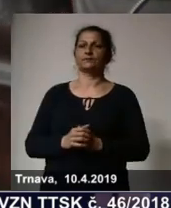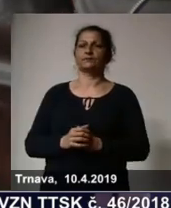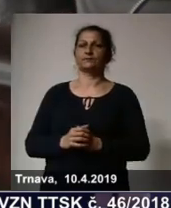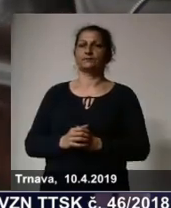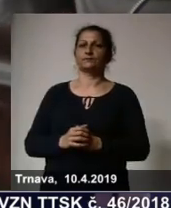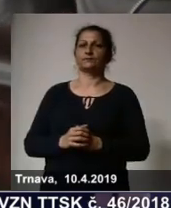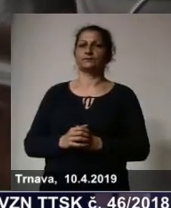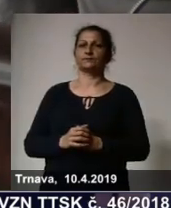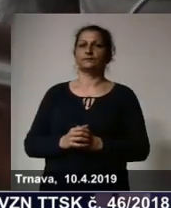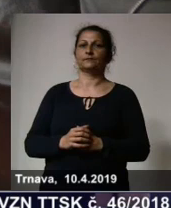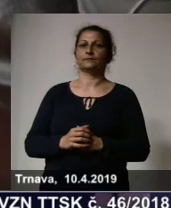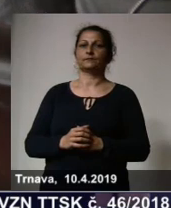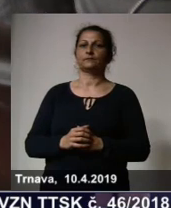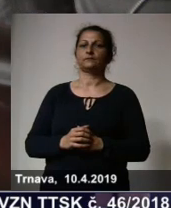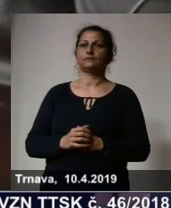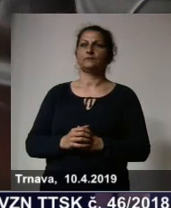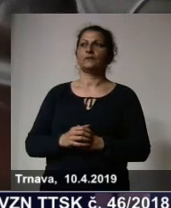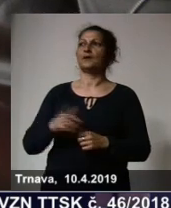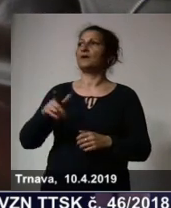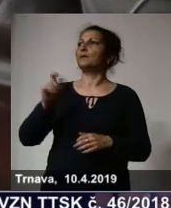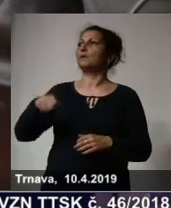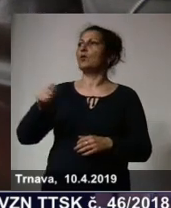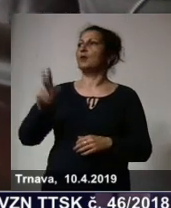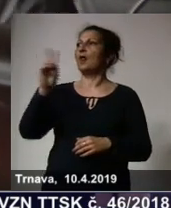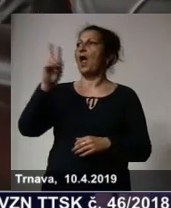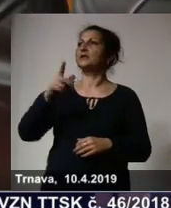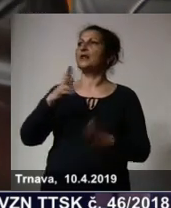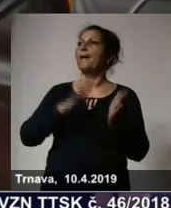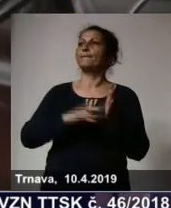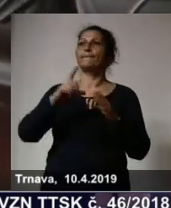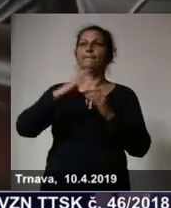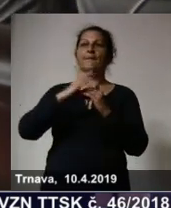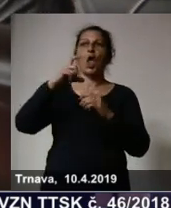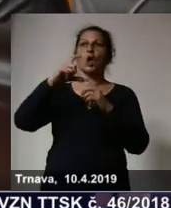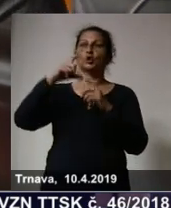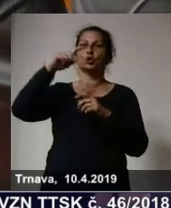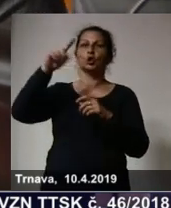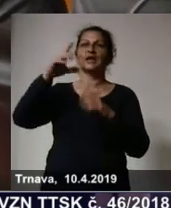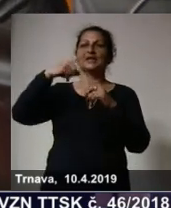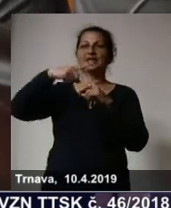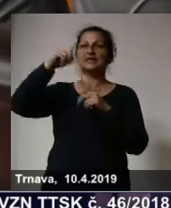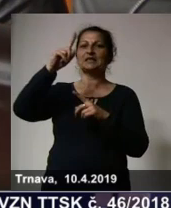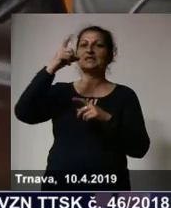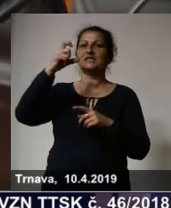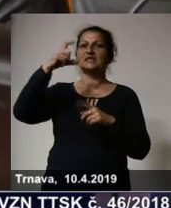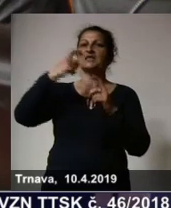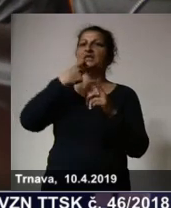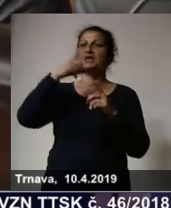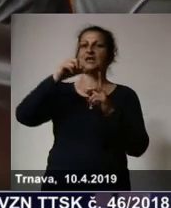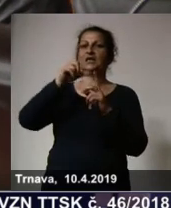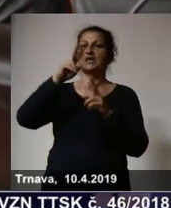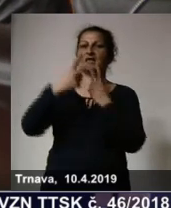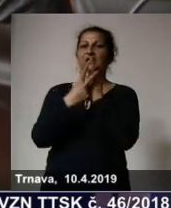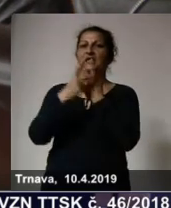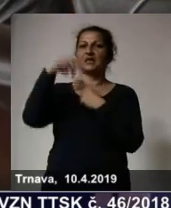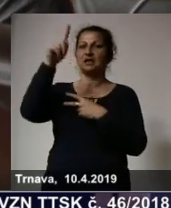laviciach. Vicežupan Neštický, nech sa páči. Dobrý deň, prajem všetkým. Rád by som dal návrh